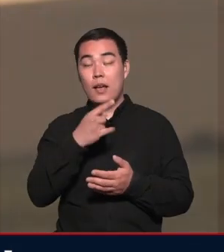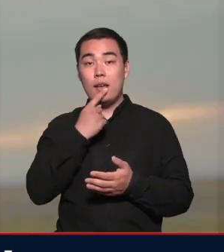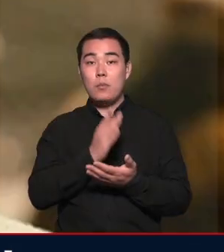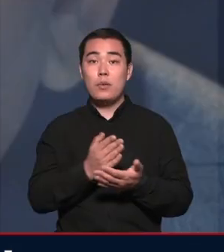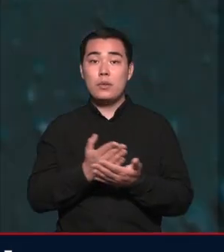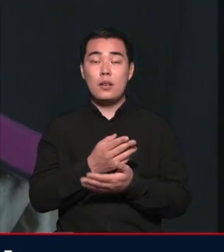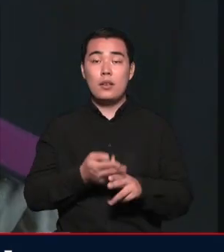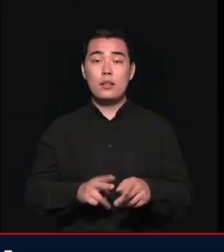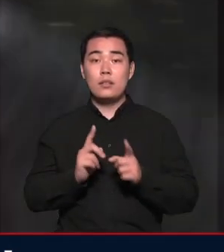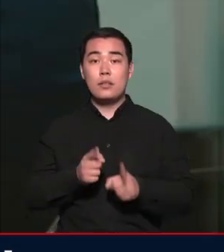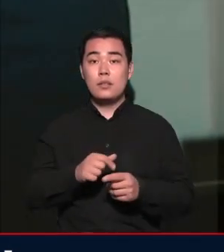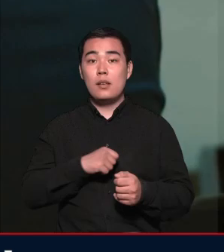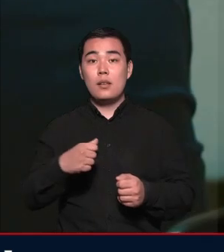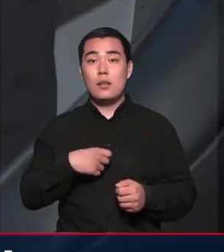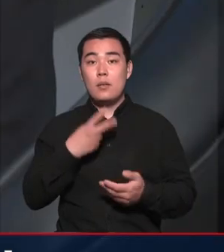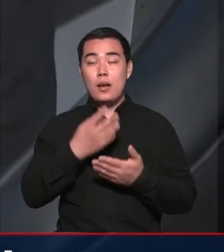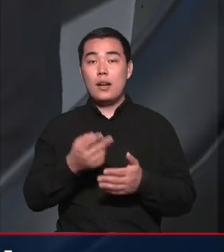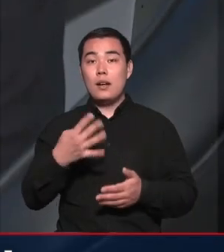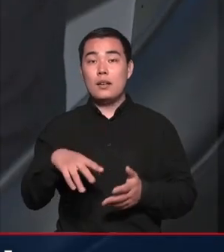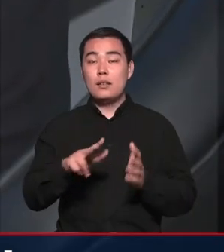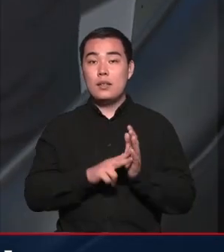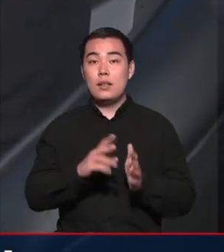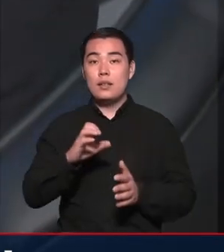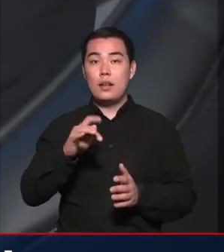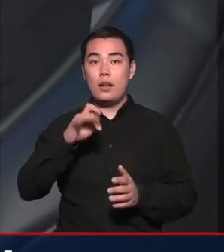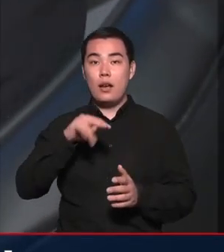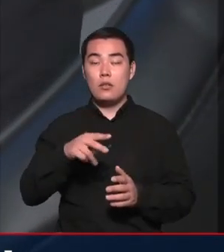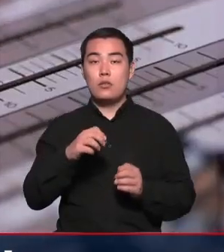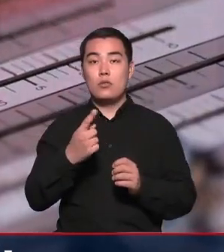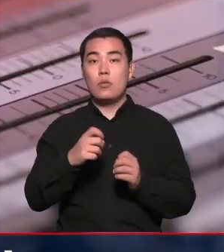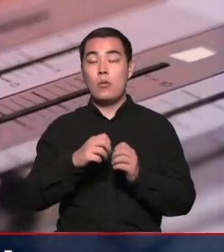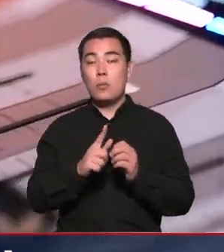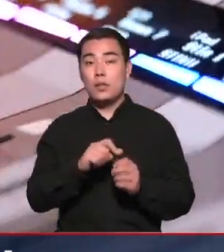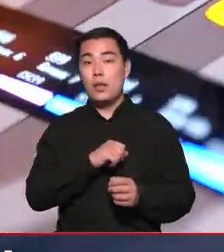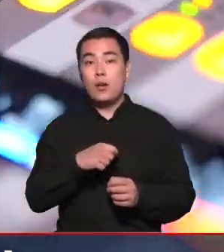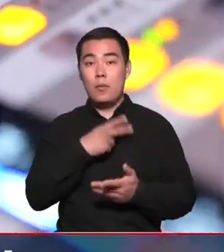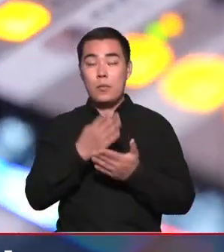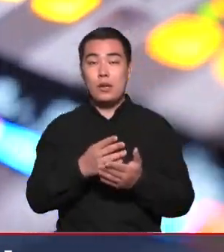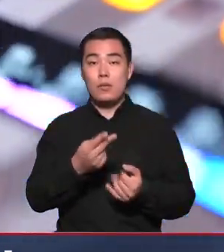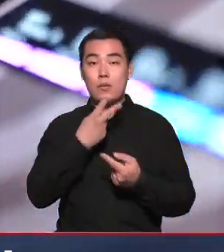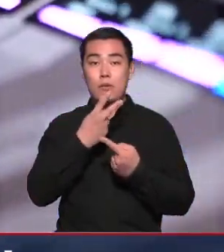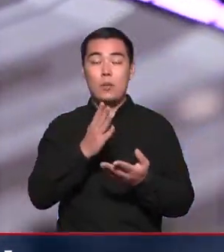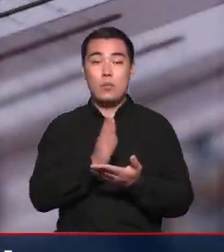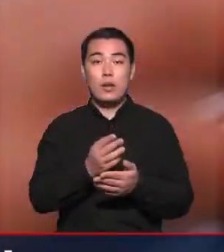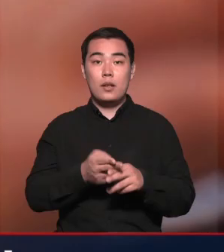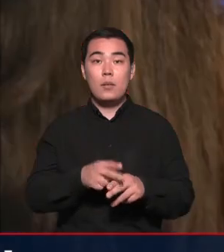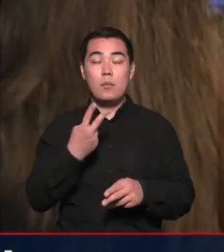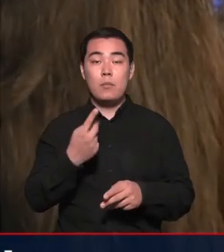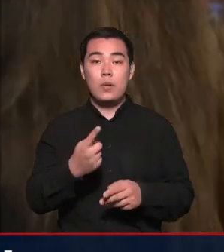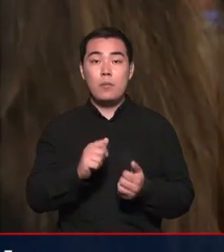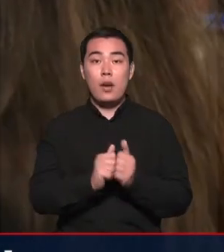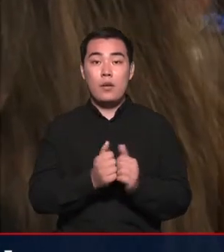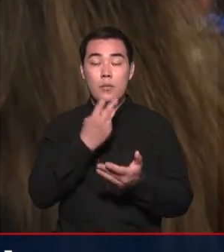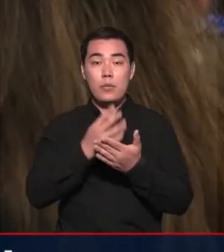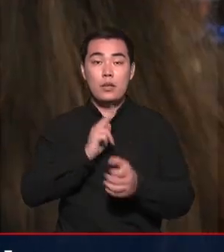айтқанда, шынайы оқиғаларға негізделген 40 сериалы 111 детективті драмасы көрерменге жол тартады. Бұл бір маусымдағы сериал